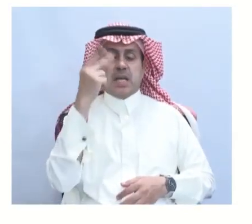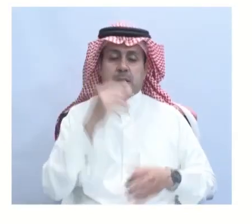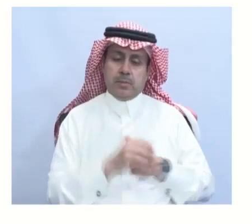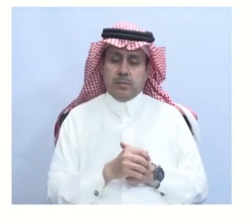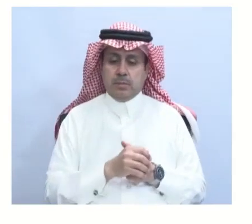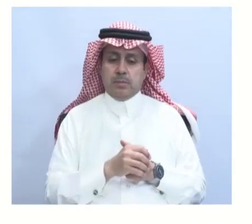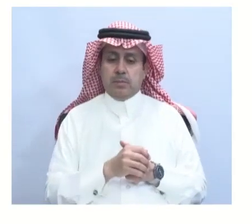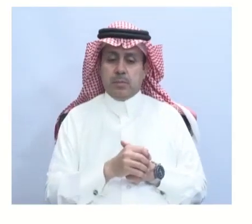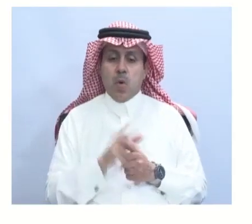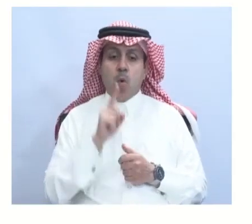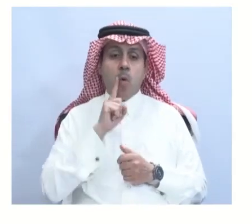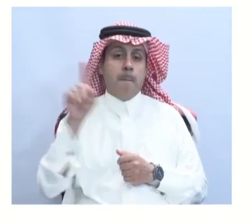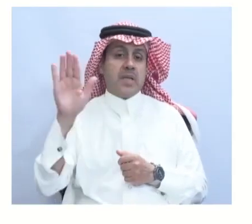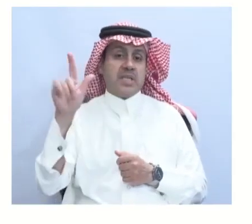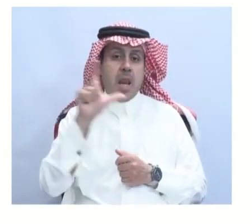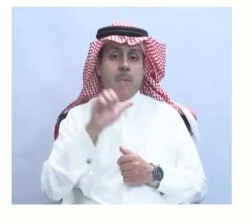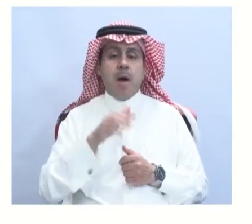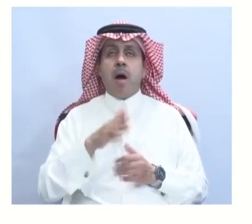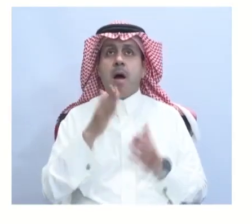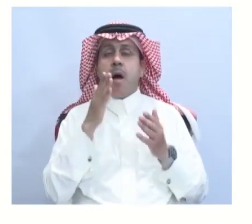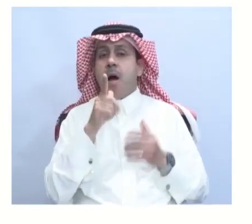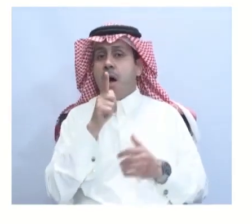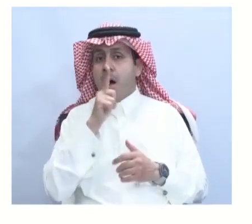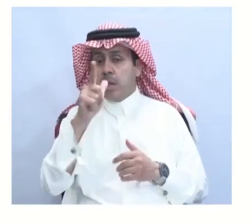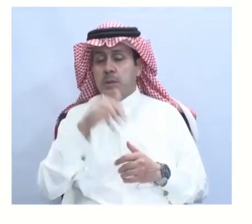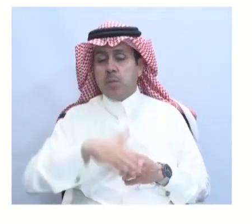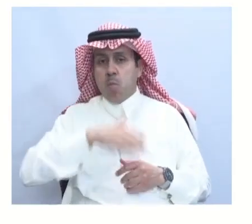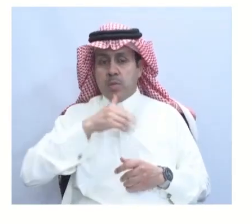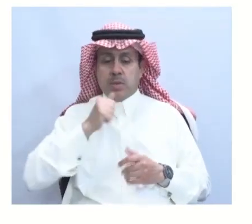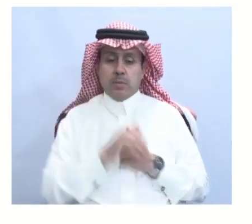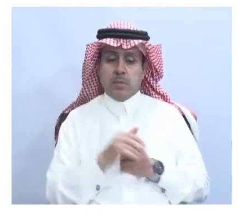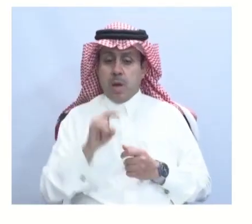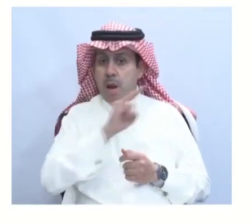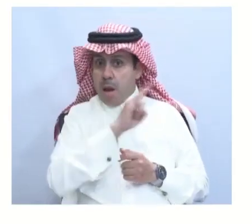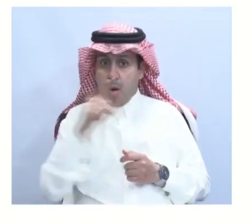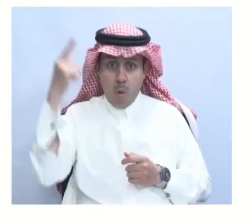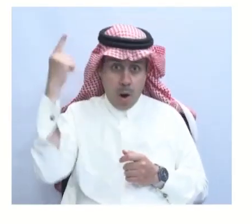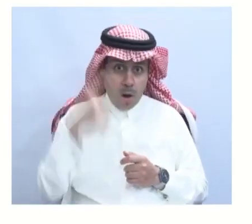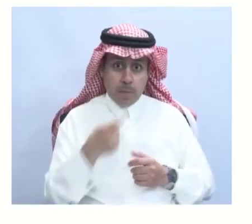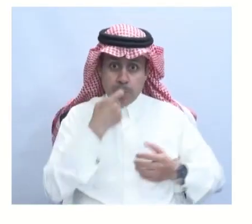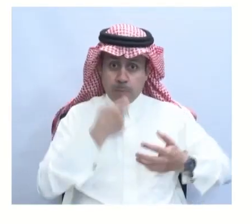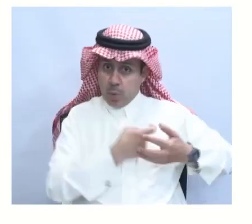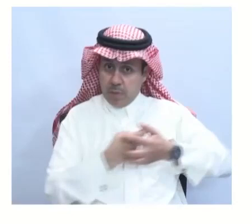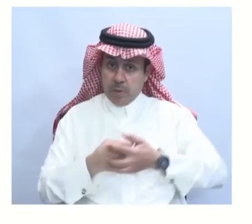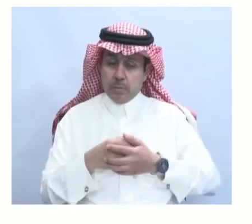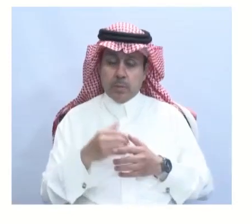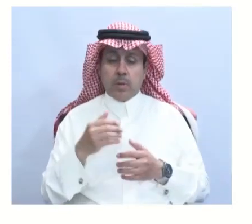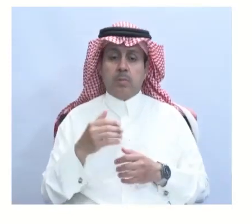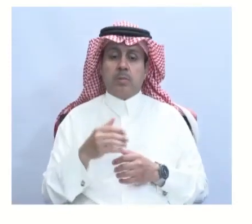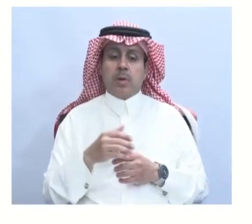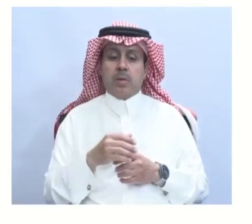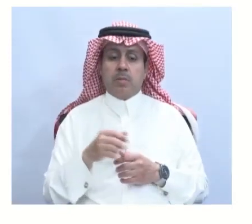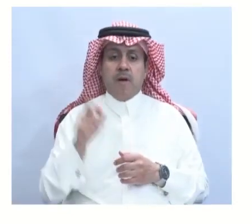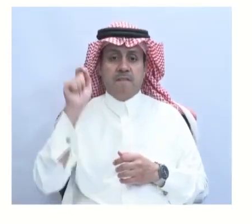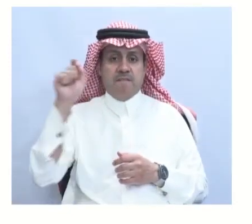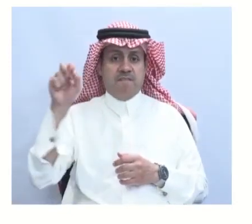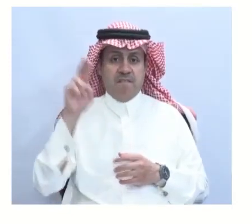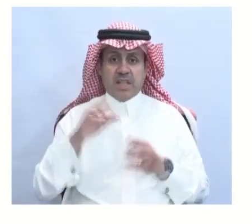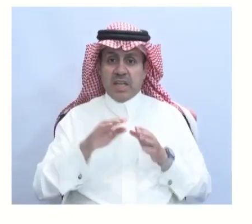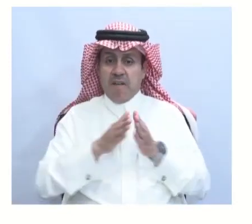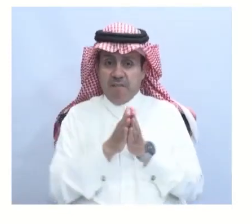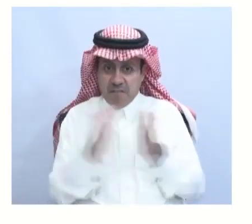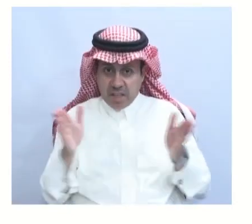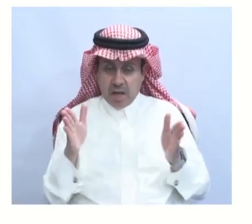قالت قال رسول الله صلى الله عليه وسلم لا يحرم من الرضاع الا ما فتق الامعاء